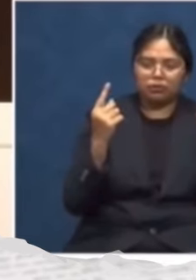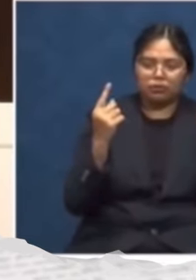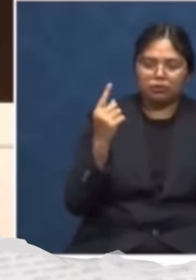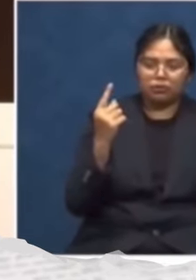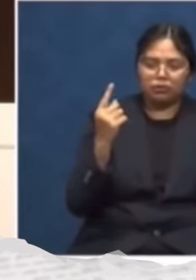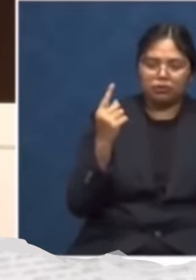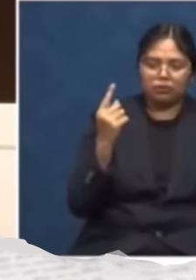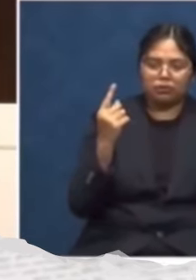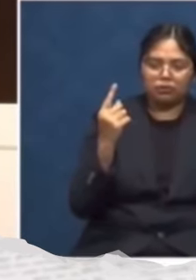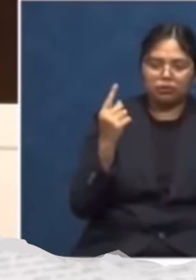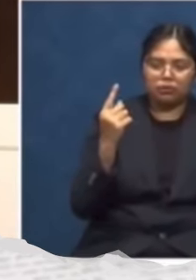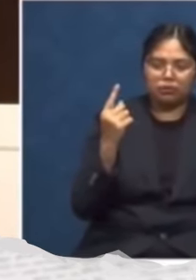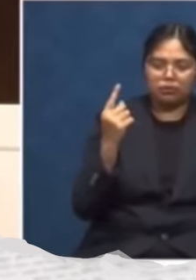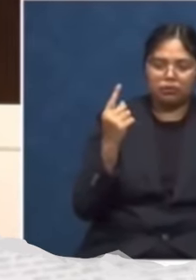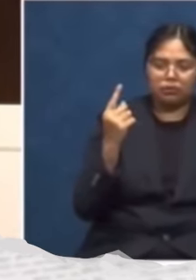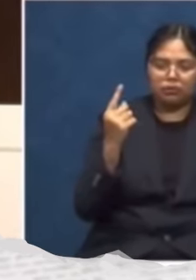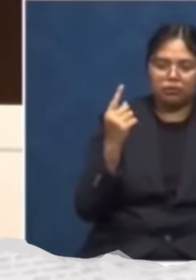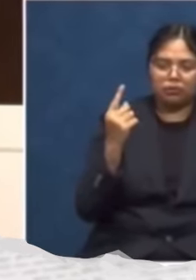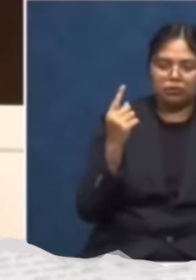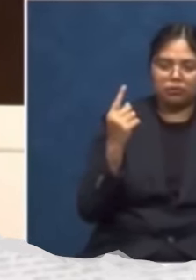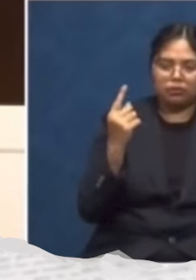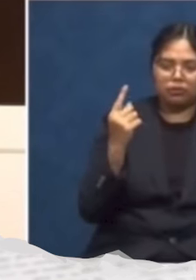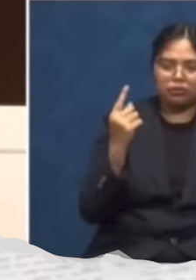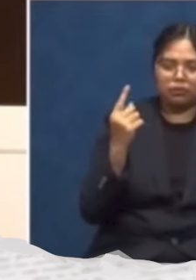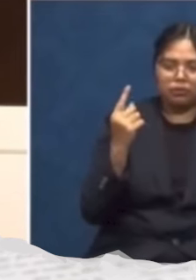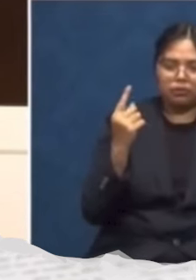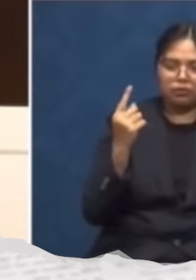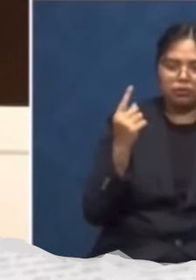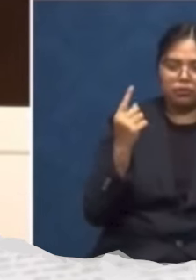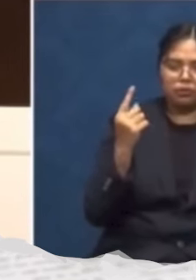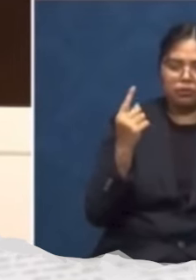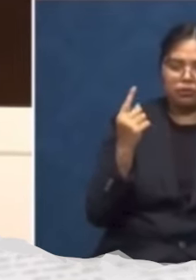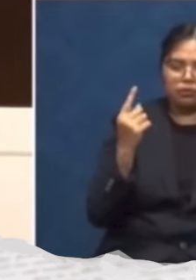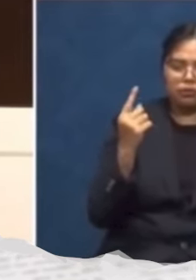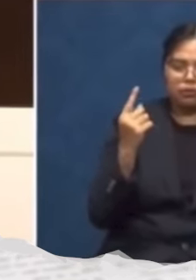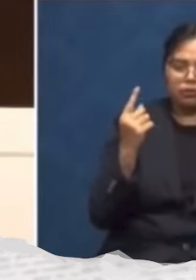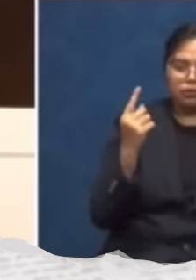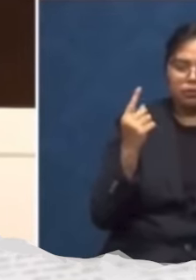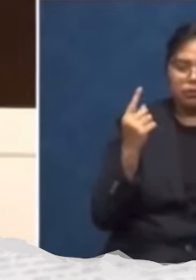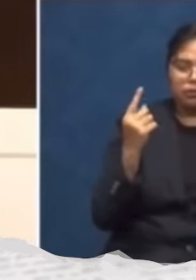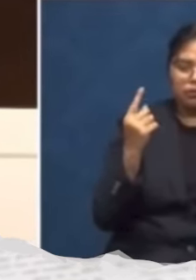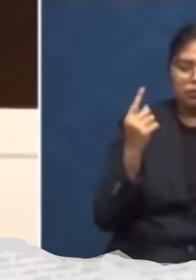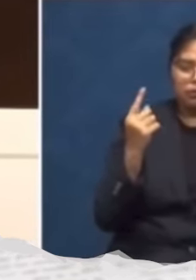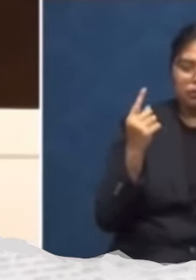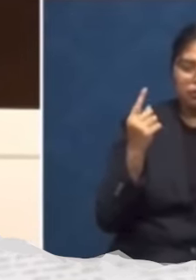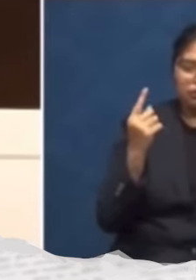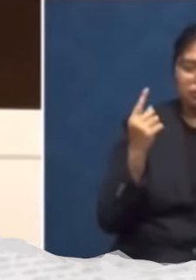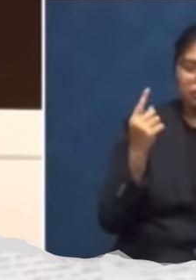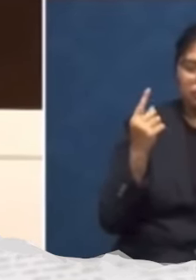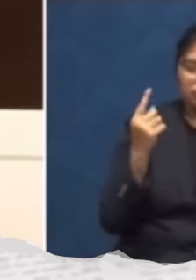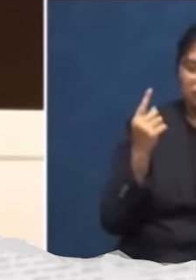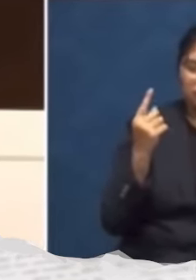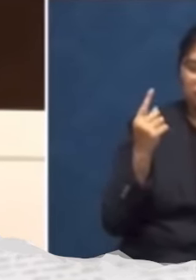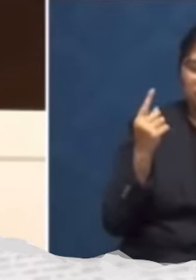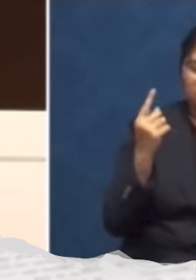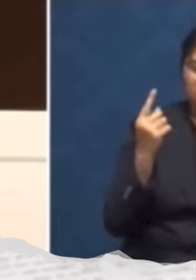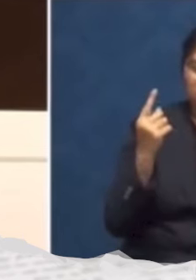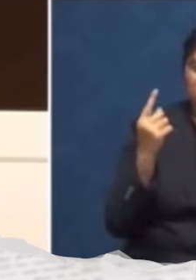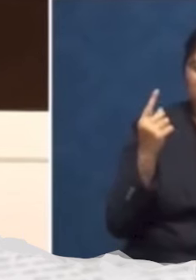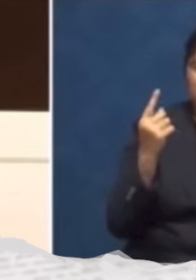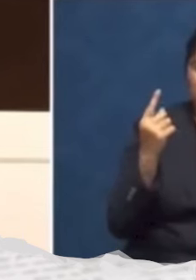ยืนยันว่าทุกสถาบันทุกหน่วยงานรัฐมีทั้งคนดีและไม่ดีเมื่อสักครู่เนี่ยฟังไปเห็นใบหน้ายิ้มแย้มหัวเราะเยาะกัน